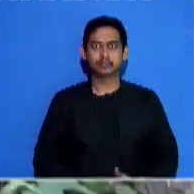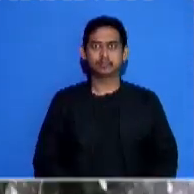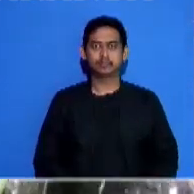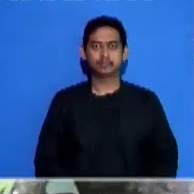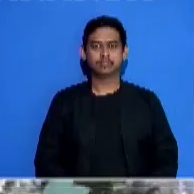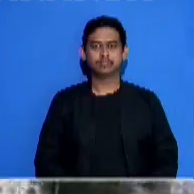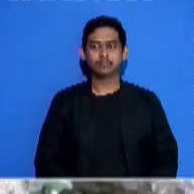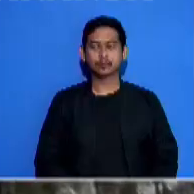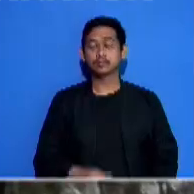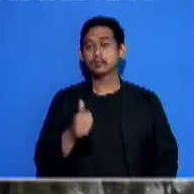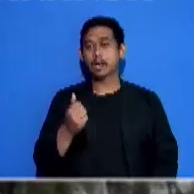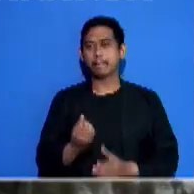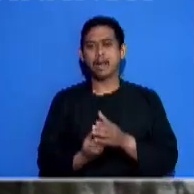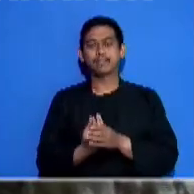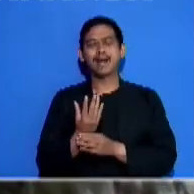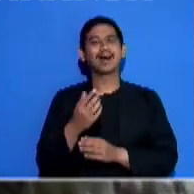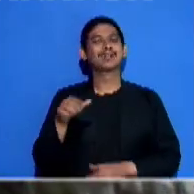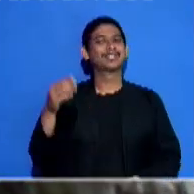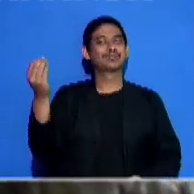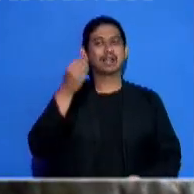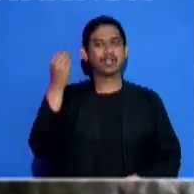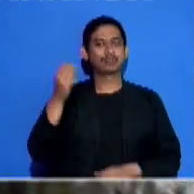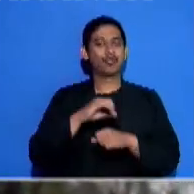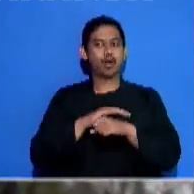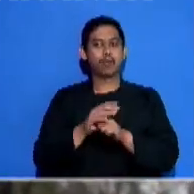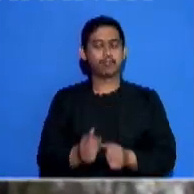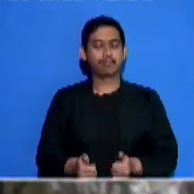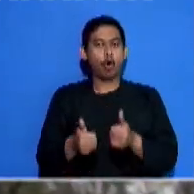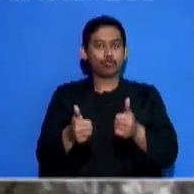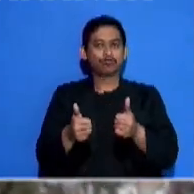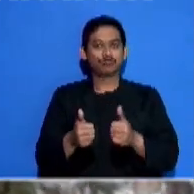jujukan wisata unggulan ing Kulon Progo. Widianto lan Harif Yuda Asung Palapuran.